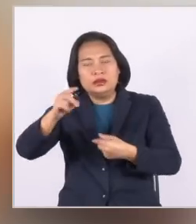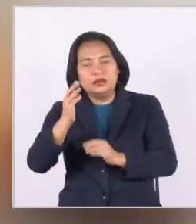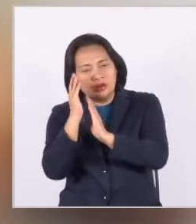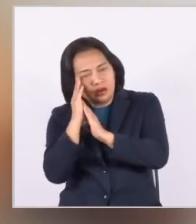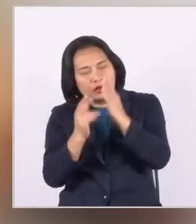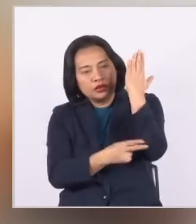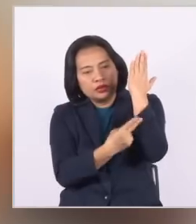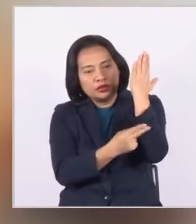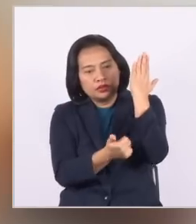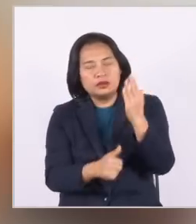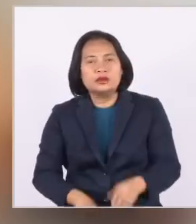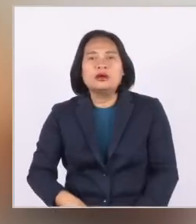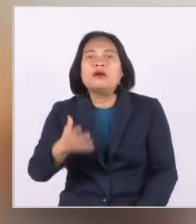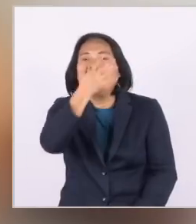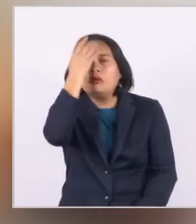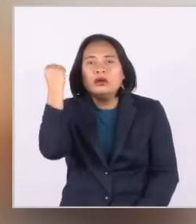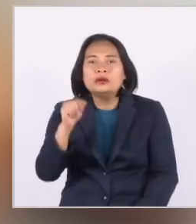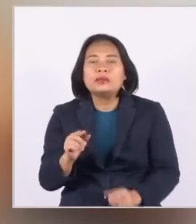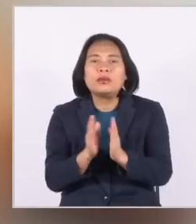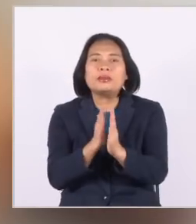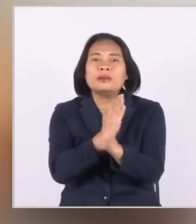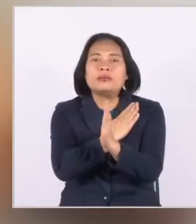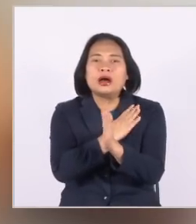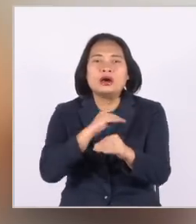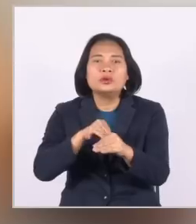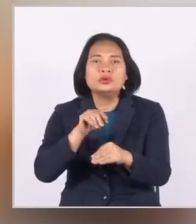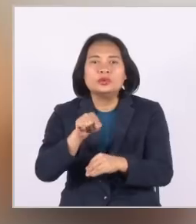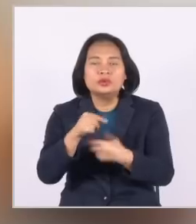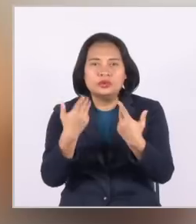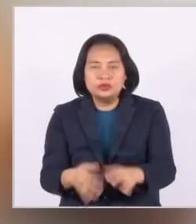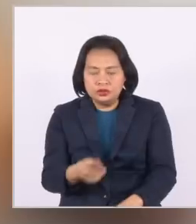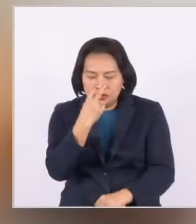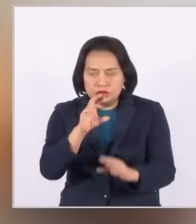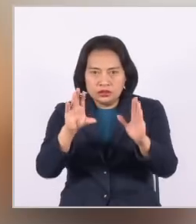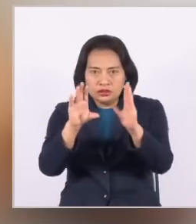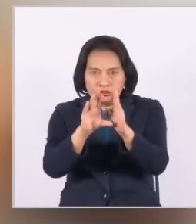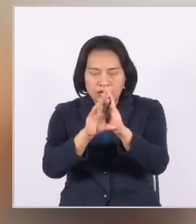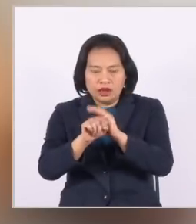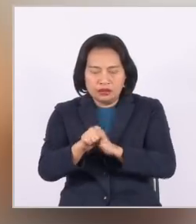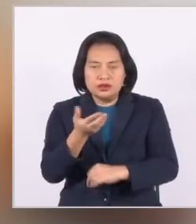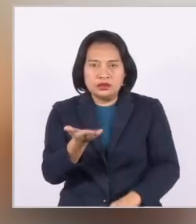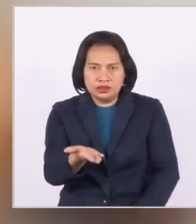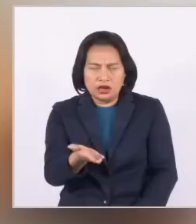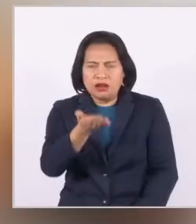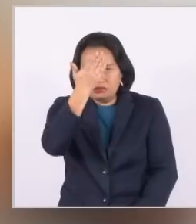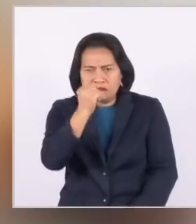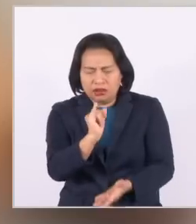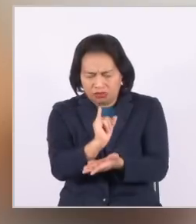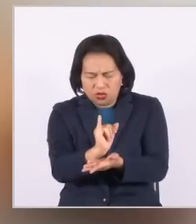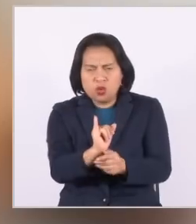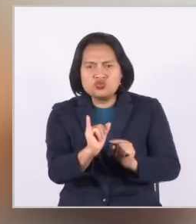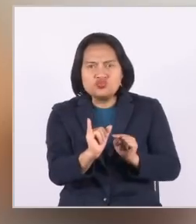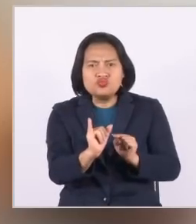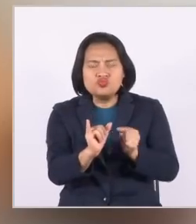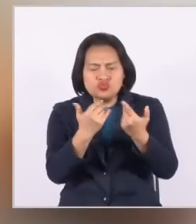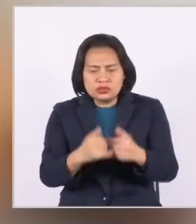ว่าอยู่ในสมณเพศ ใช่ค่ะคือคนที่เขาเห็นภาพนี้นะเขาก็รู้สึกว่าอุ้ยทำไมมานอนอยู่กับพื้นแล้วมาอ